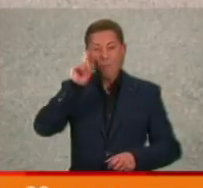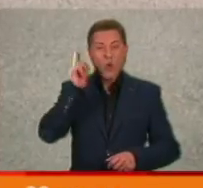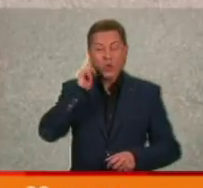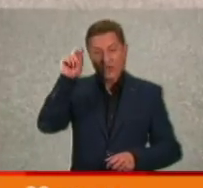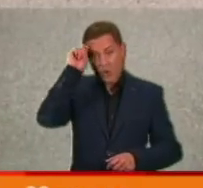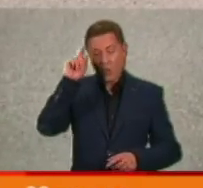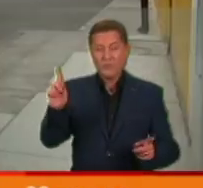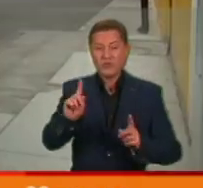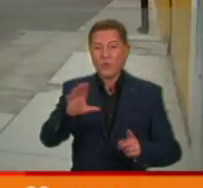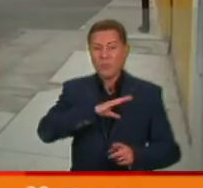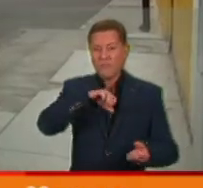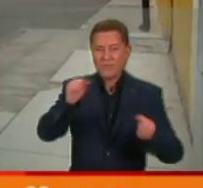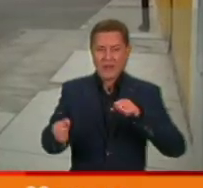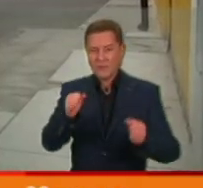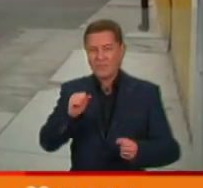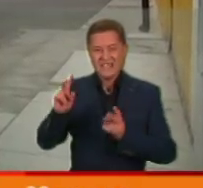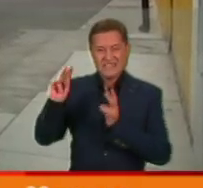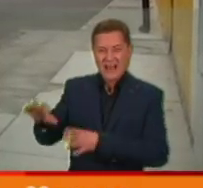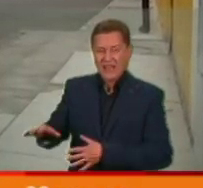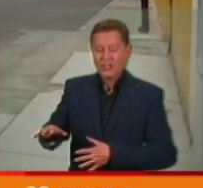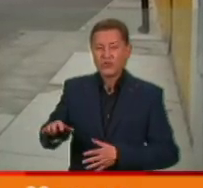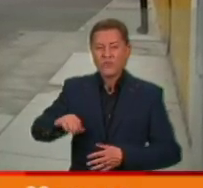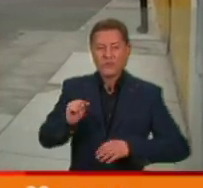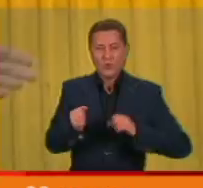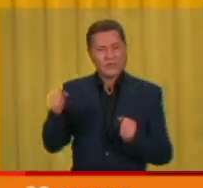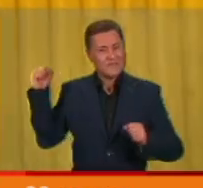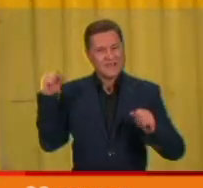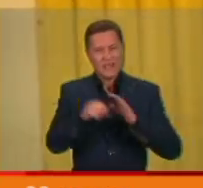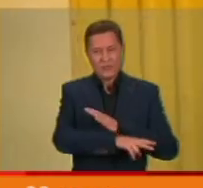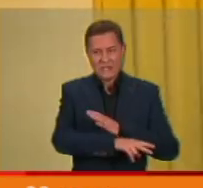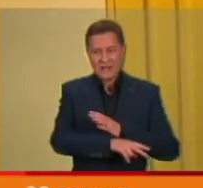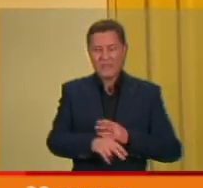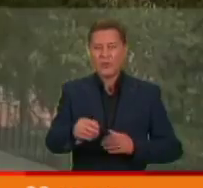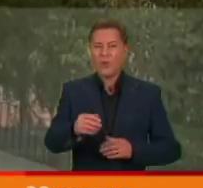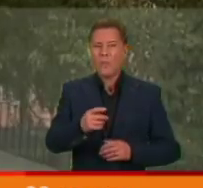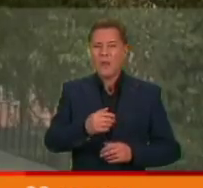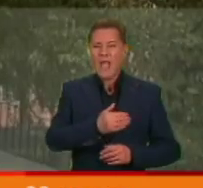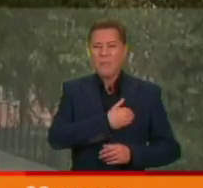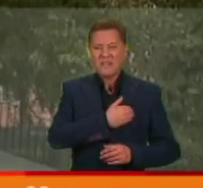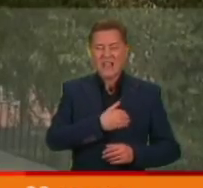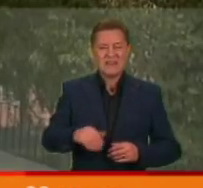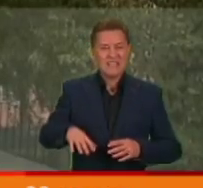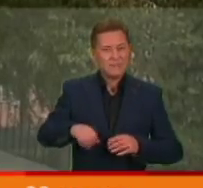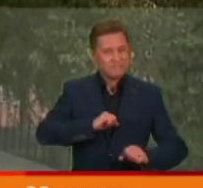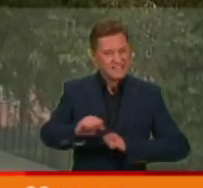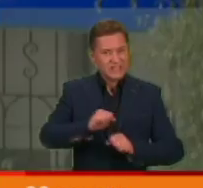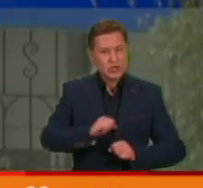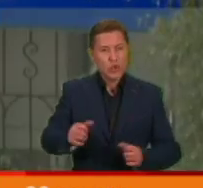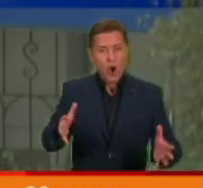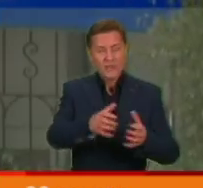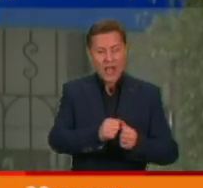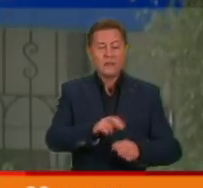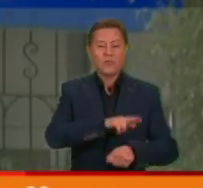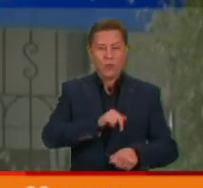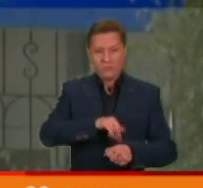хлопець, що був при кермі, залишив друзів та кинувся навтьоки. Я питався його догнати. Наздогнати водія вдалося копам. Кажуть,